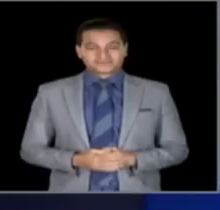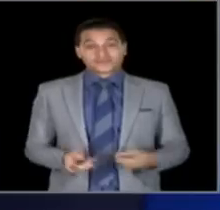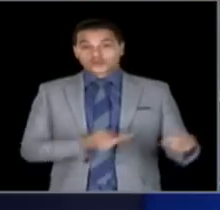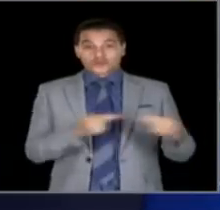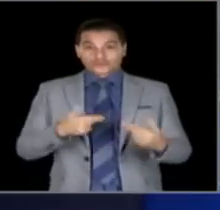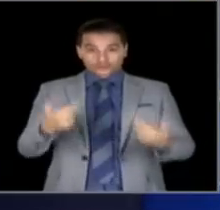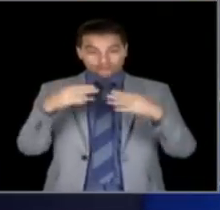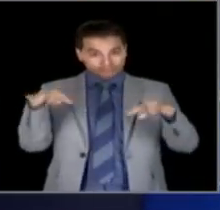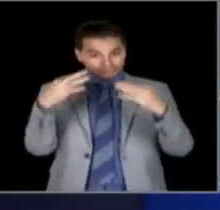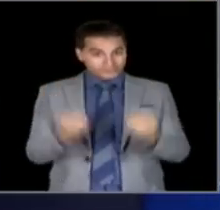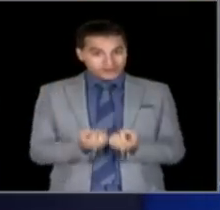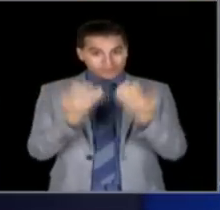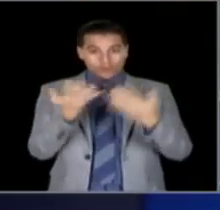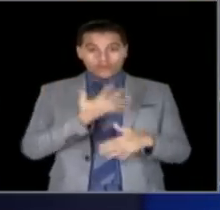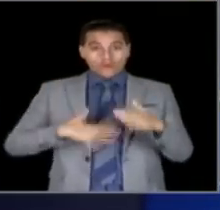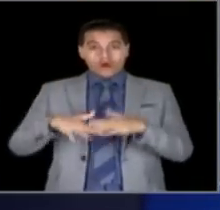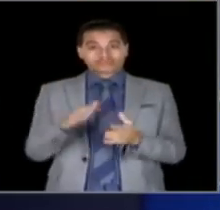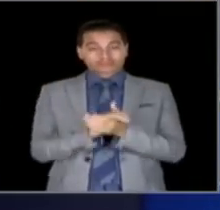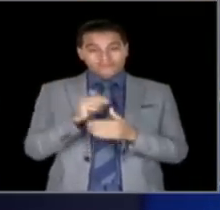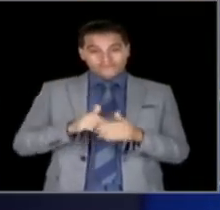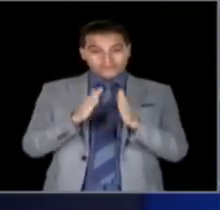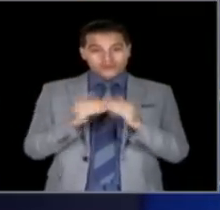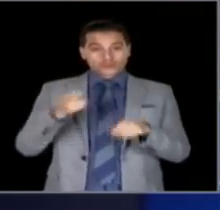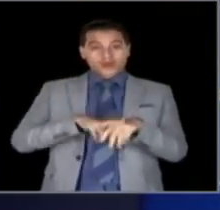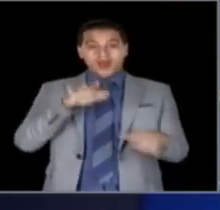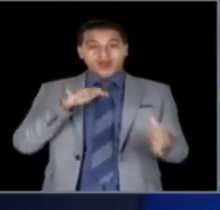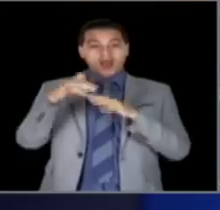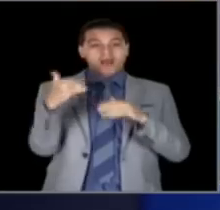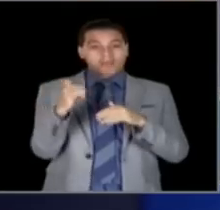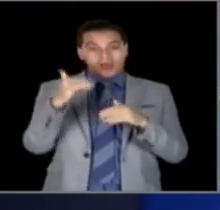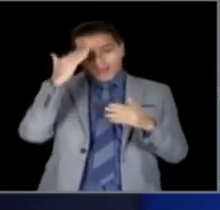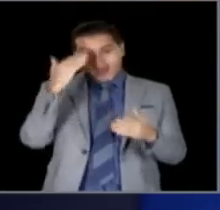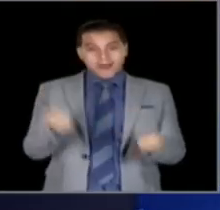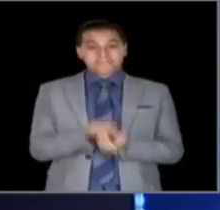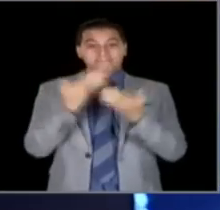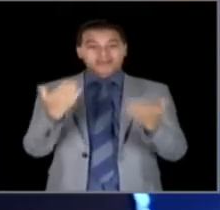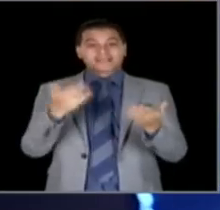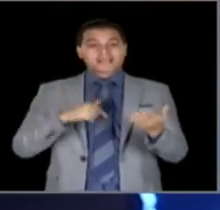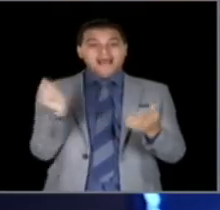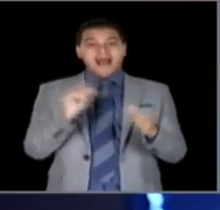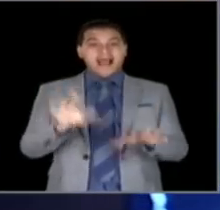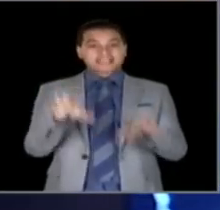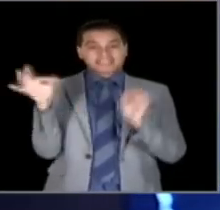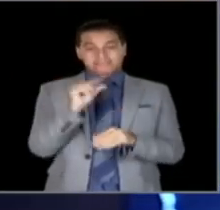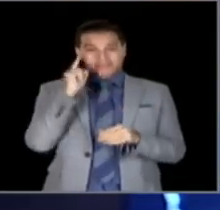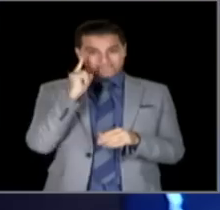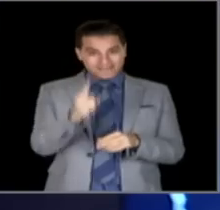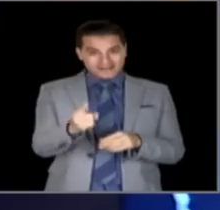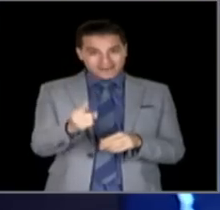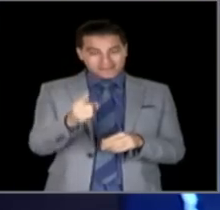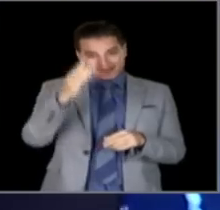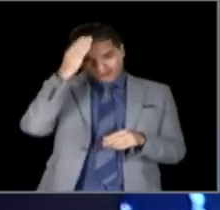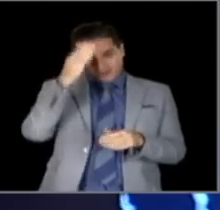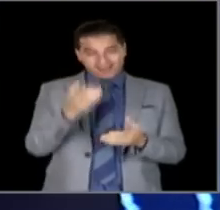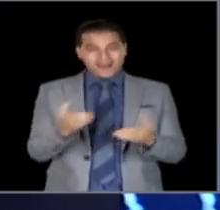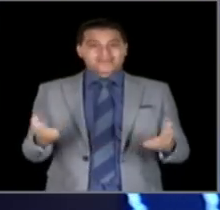شفنا في الاستوديو مشاهدينا الكرام واصحابنا في مصر والعالم العربي، اهلا ومرحبا بكم وحلقه جديده من